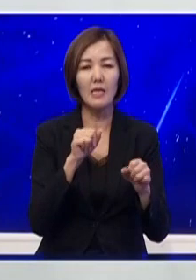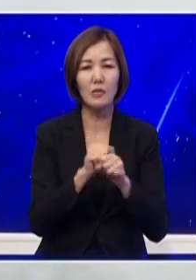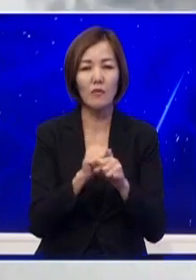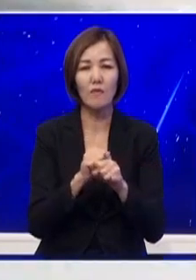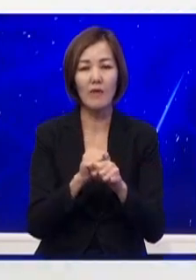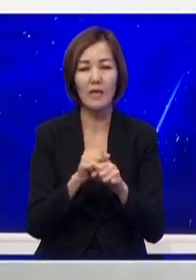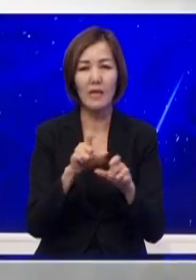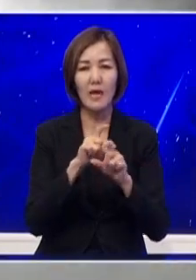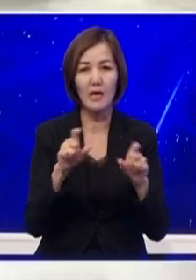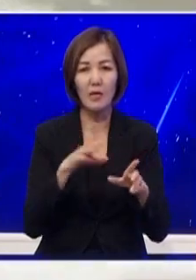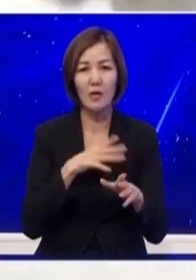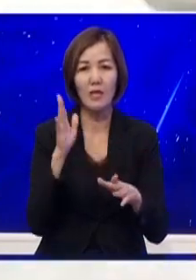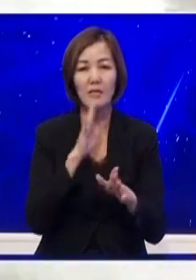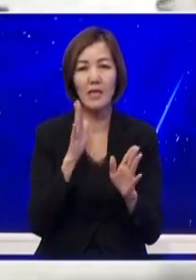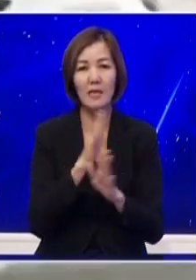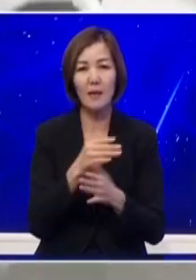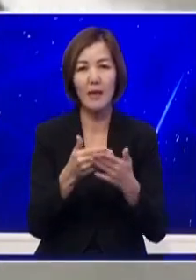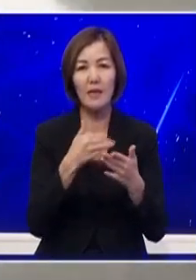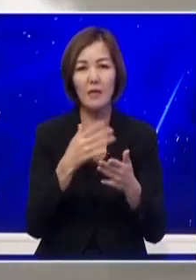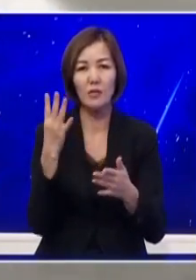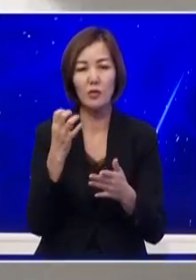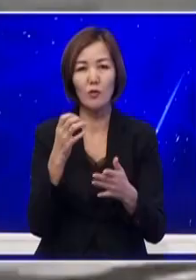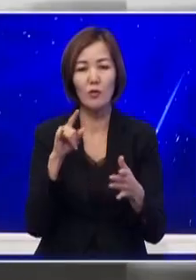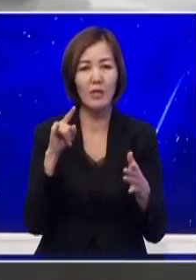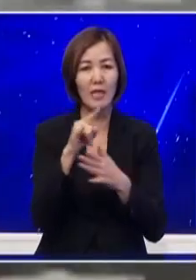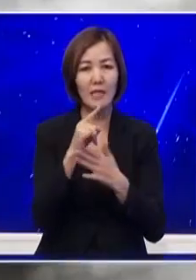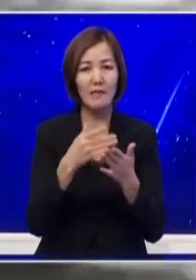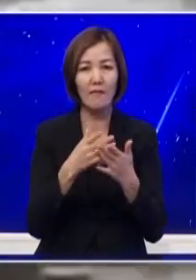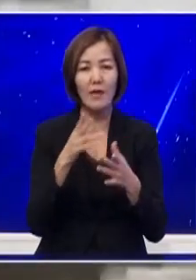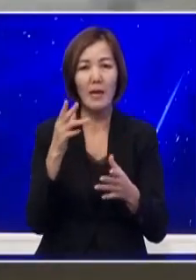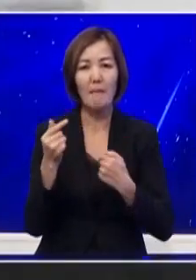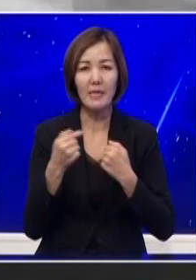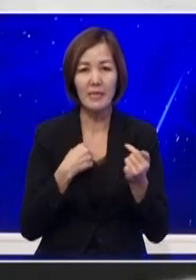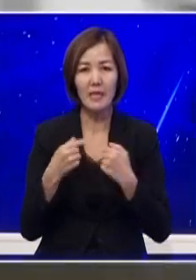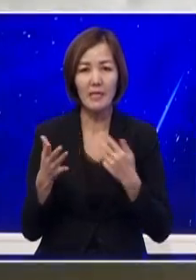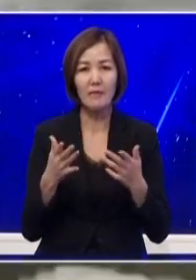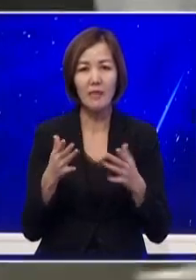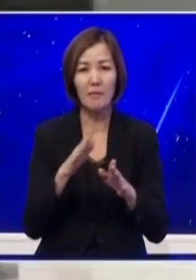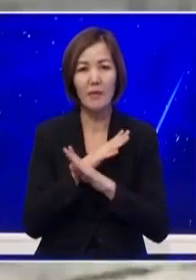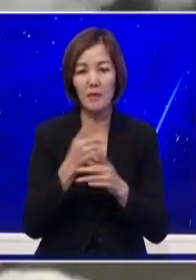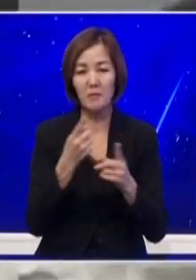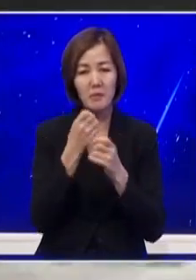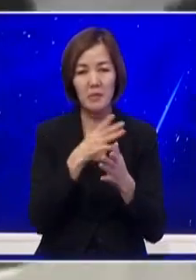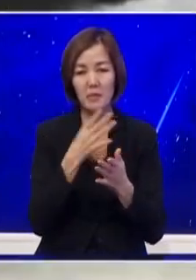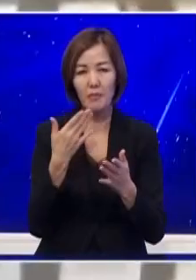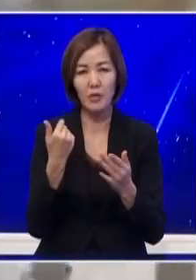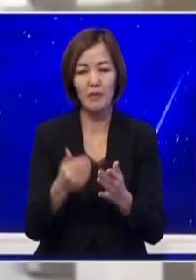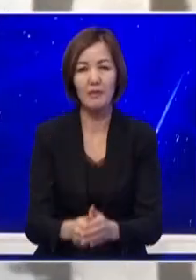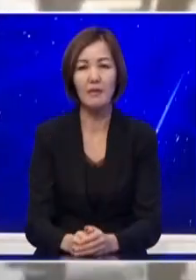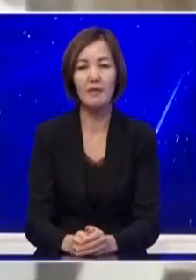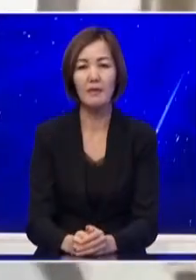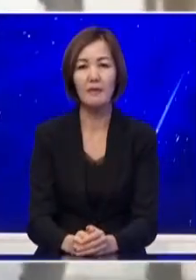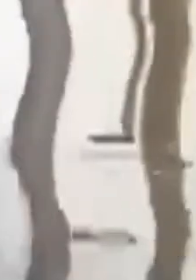аэропорта. Из-за непогоды отменили больше 400 рейсов, а пострадавших или погибших не сообщают.